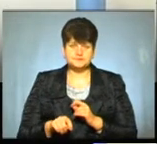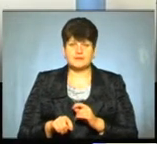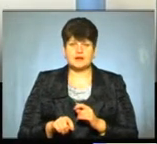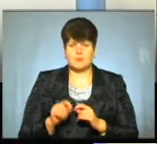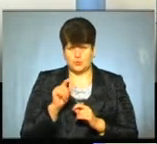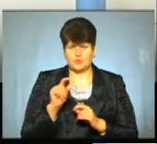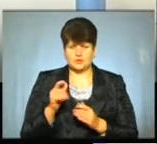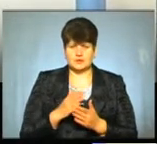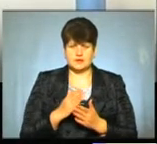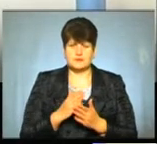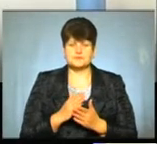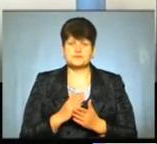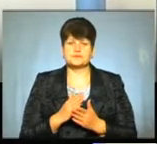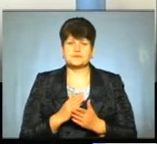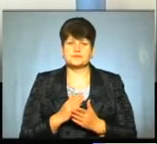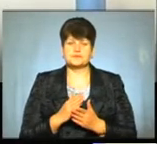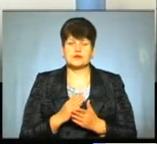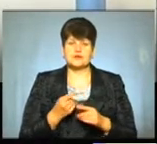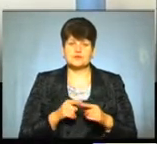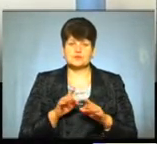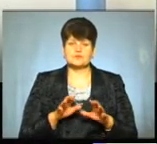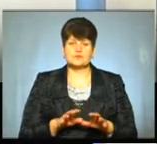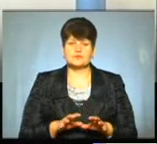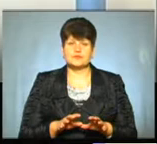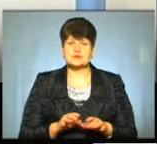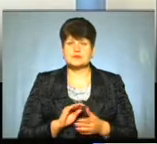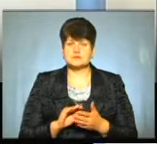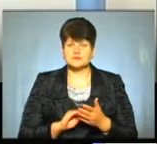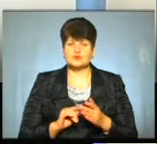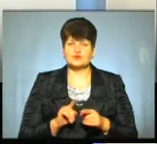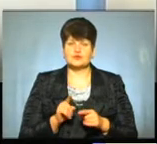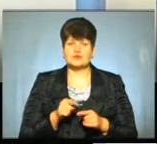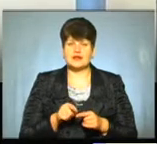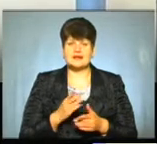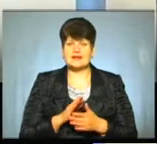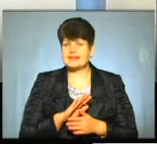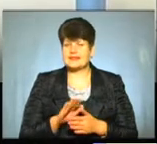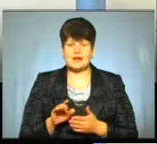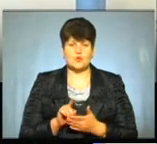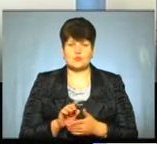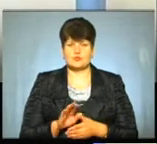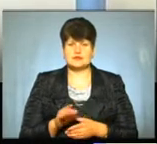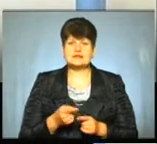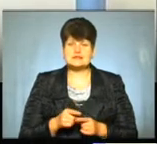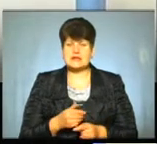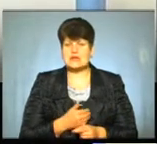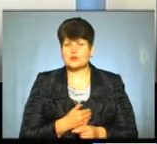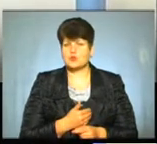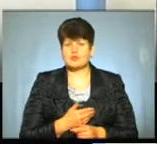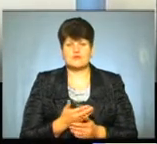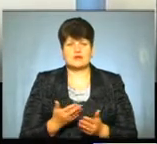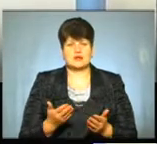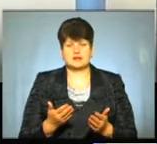власне, пункти статті даного закону, сказано, що вона є не обов'язковою. Це є